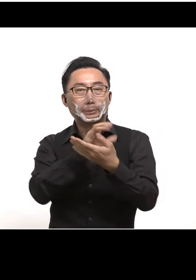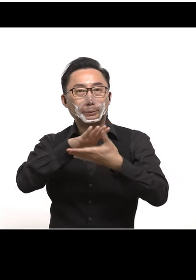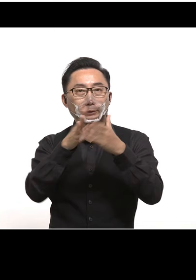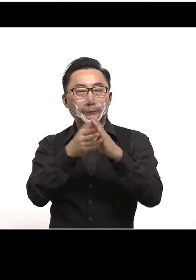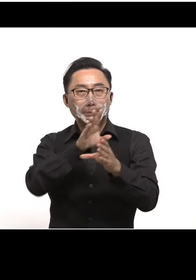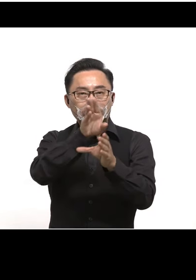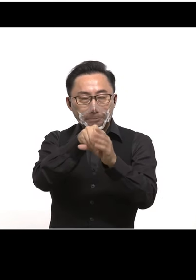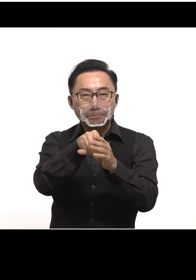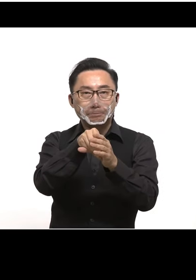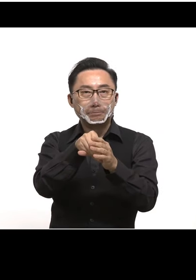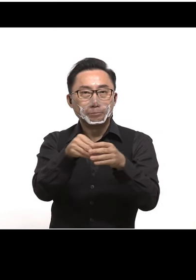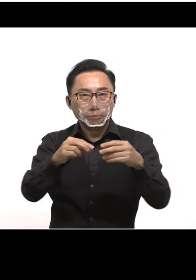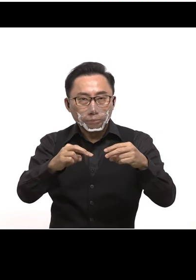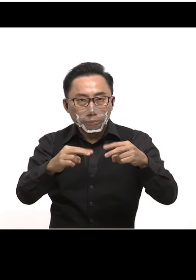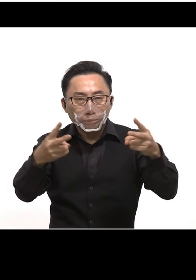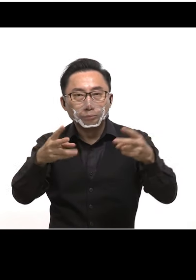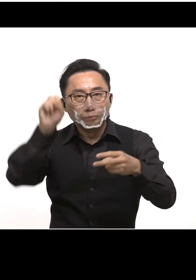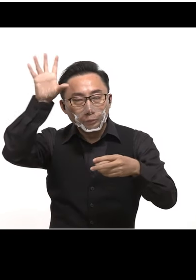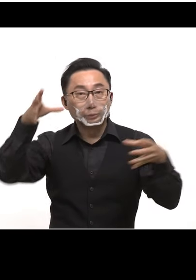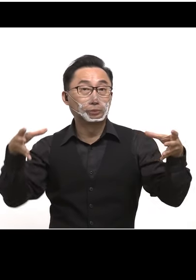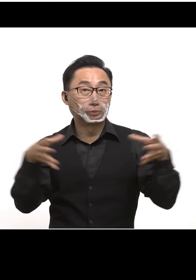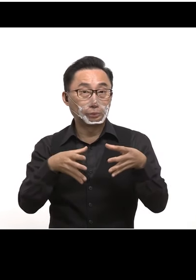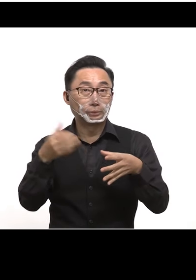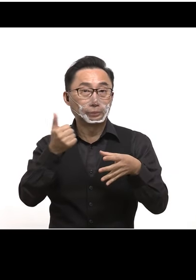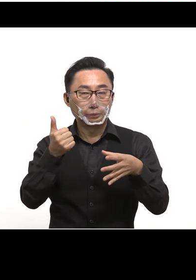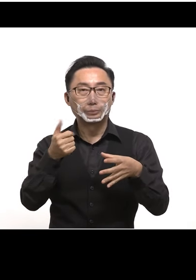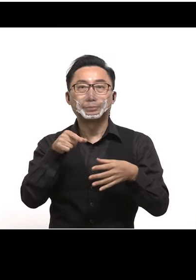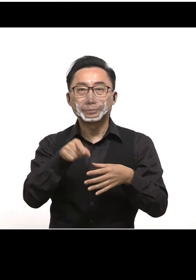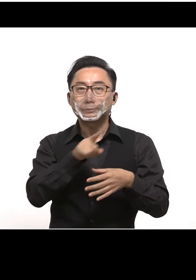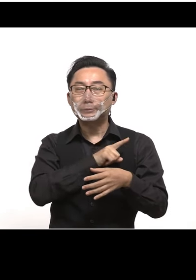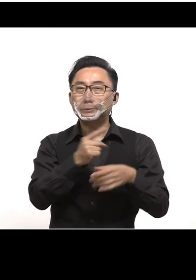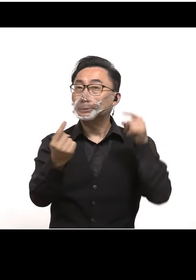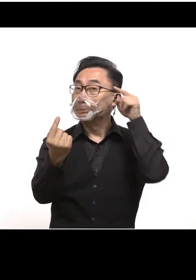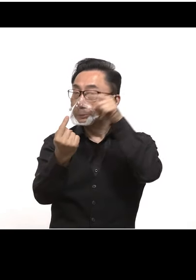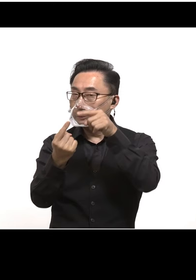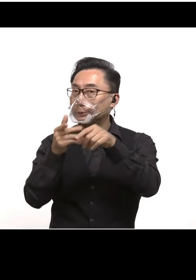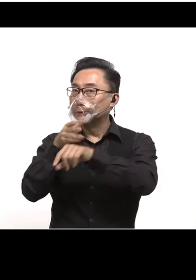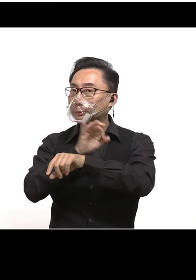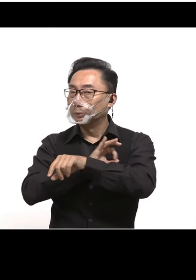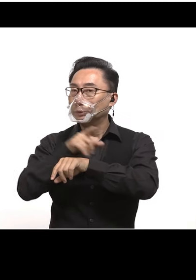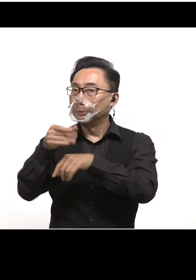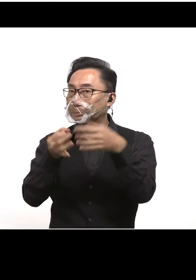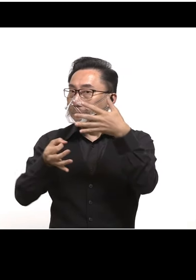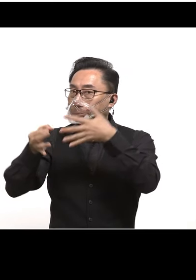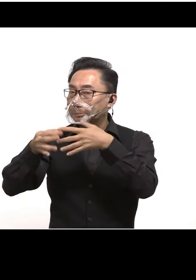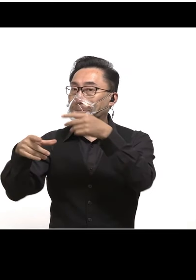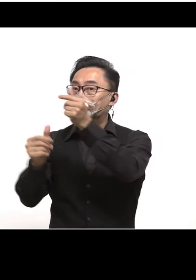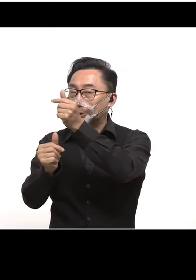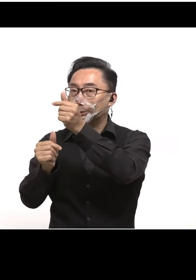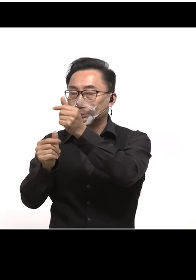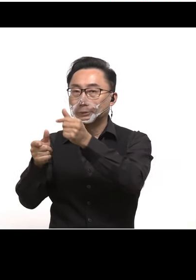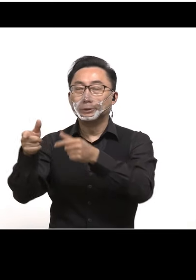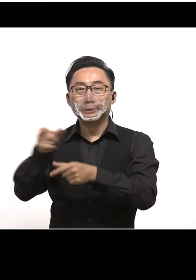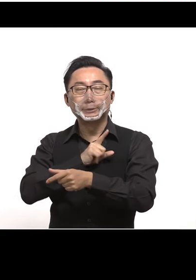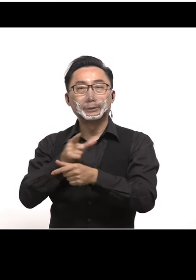活力，推動創意共融。這個反映了馬會秉持致力建設更美好社會的宗旨，用一個獨特的綜合營